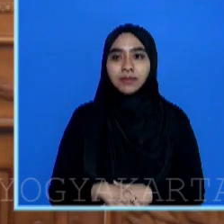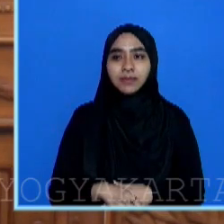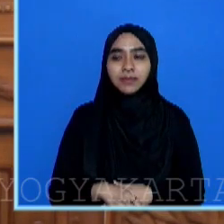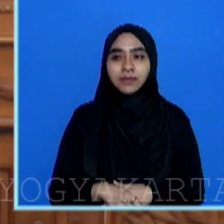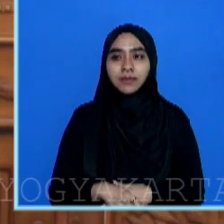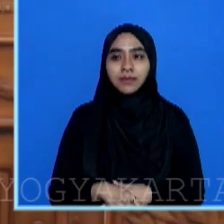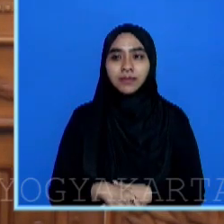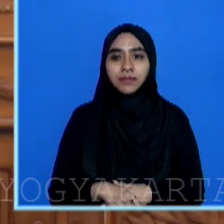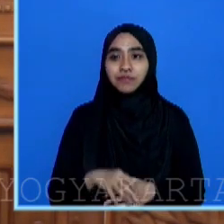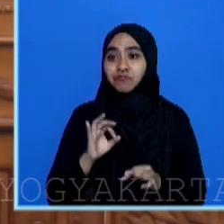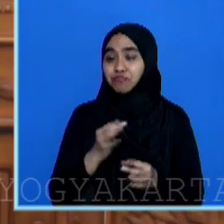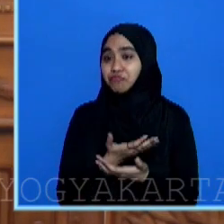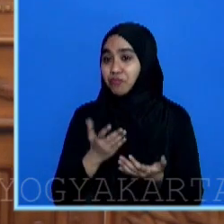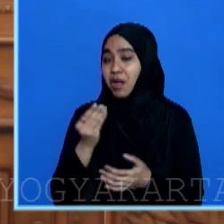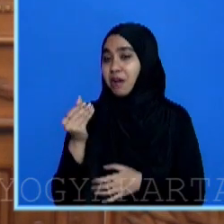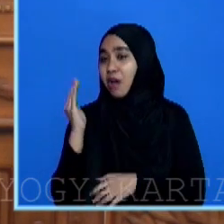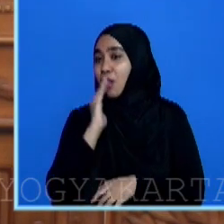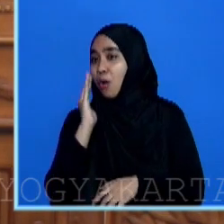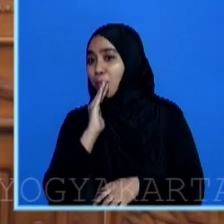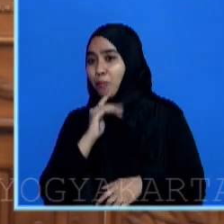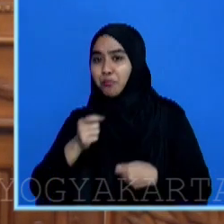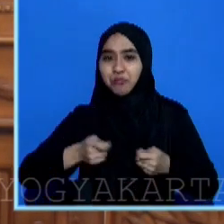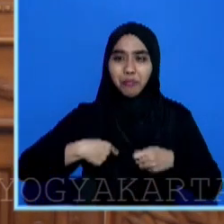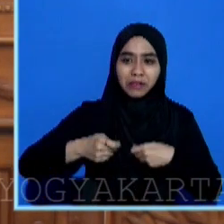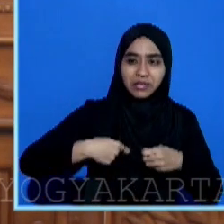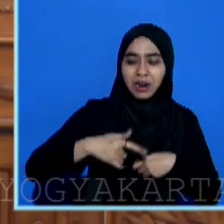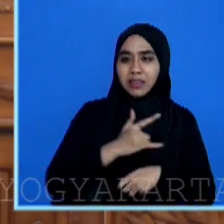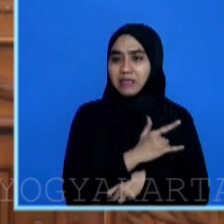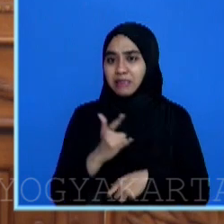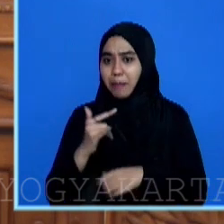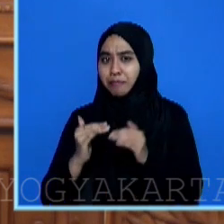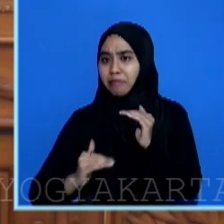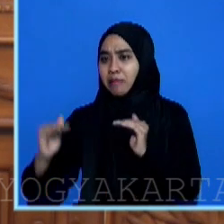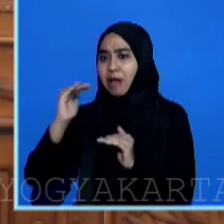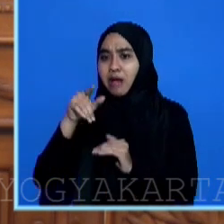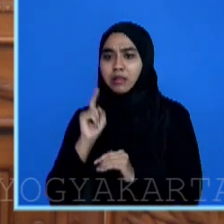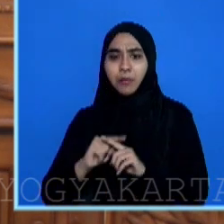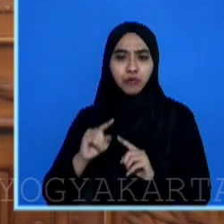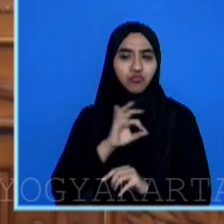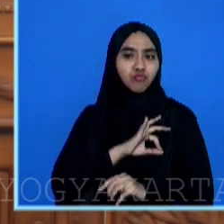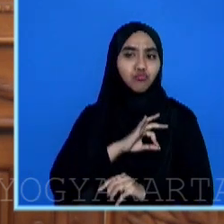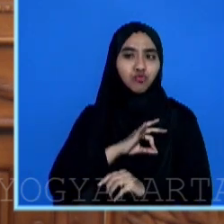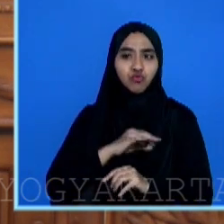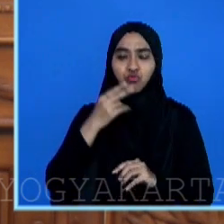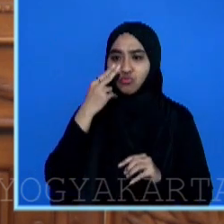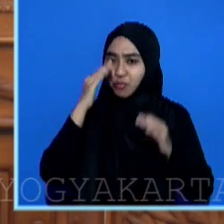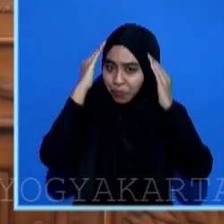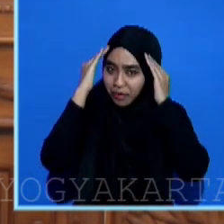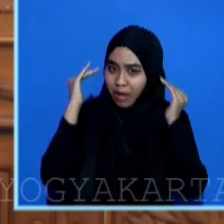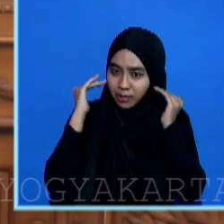para pamirso Regi Lombok in pekenan ingkang inggilengaken bebaten piambakg kadang Tani mil kadang Tani